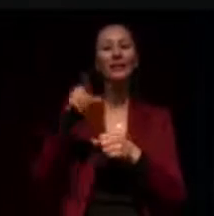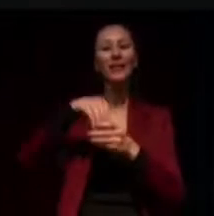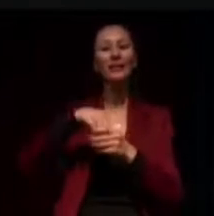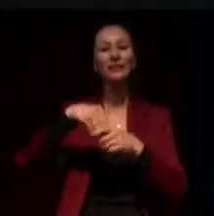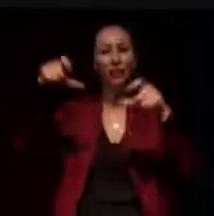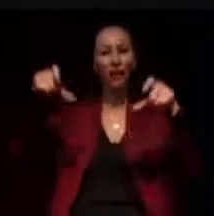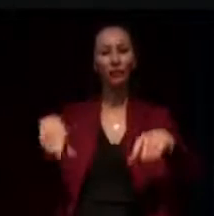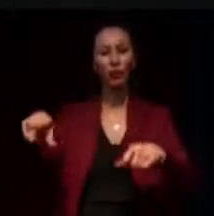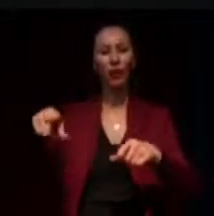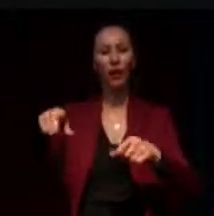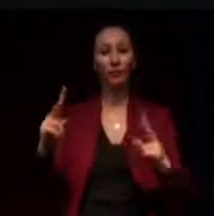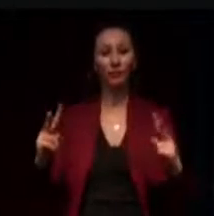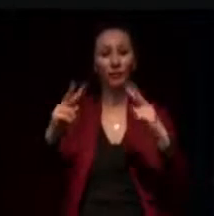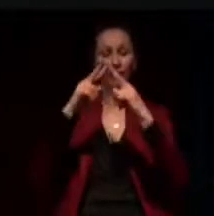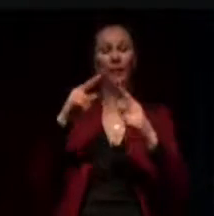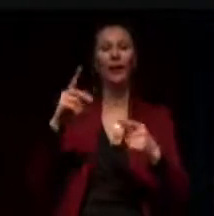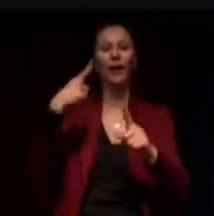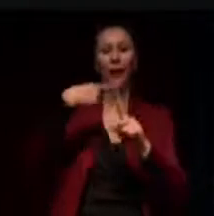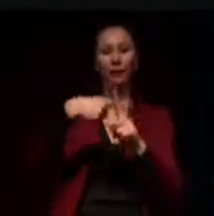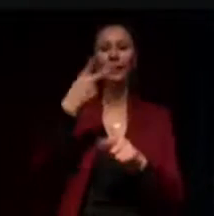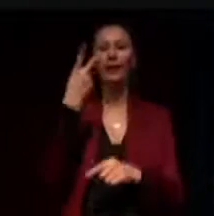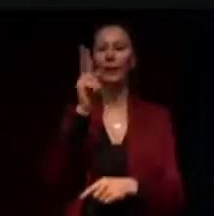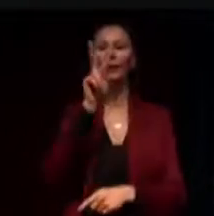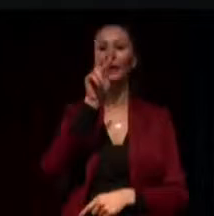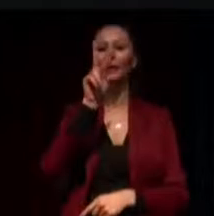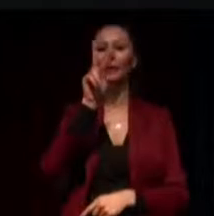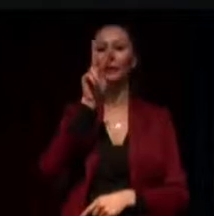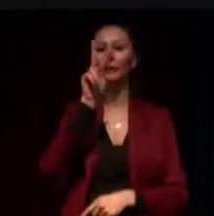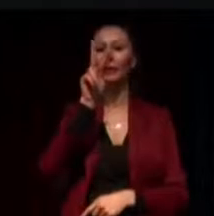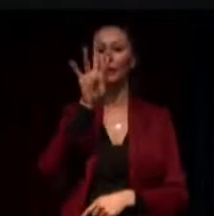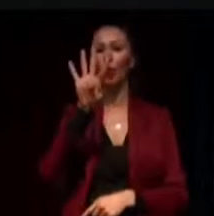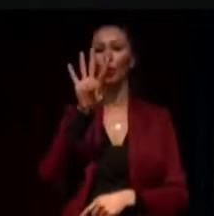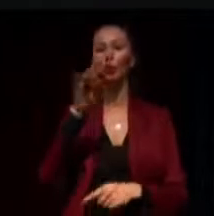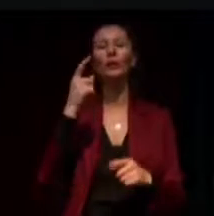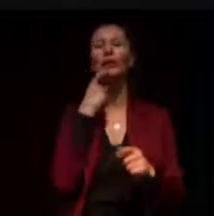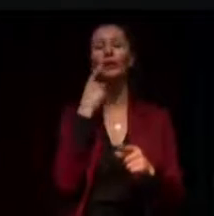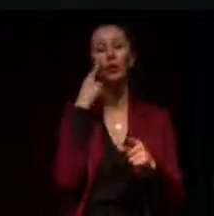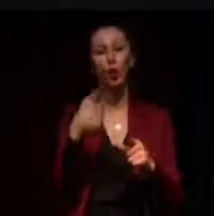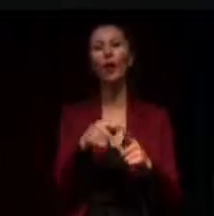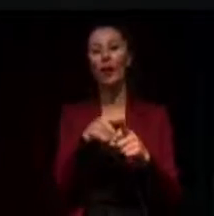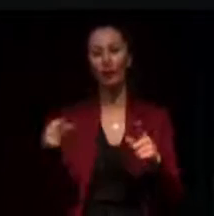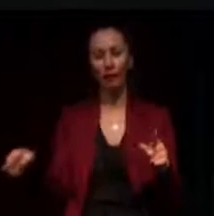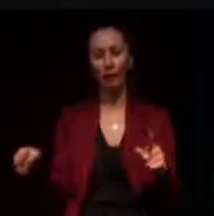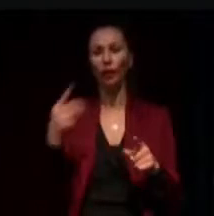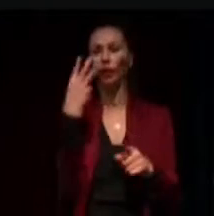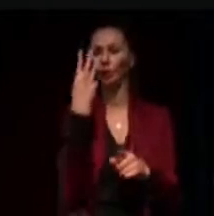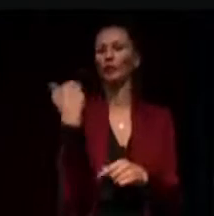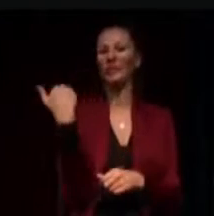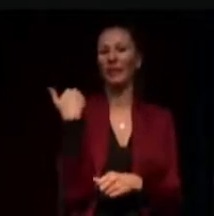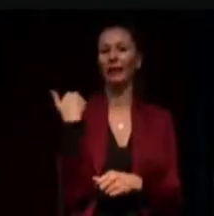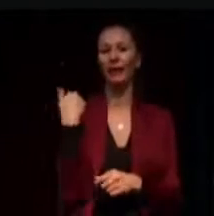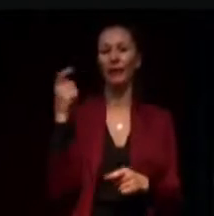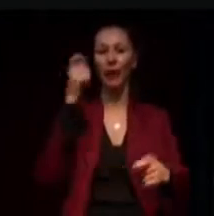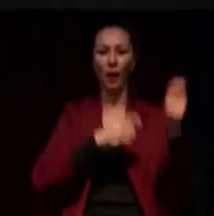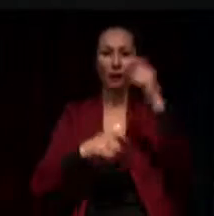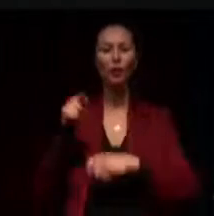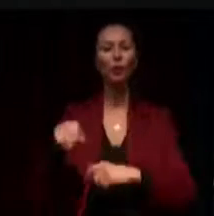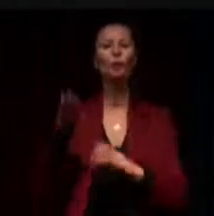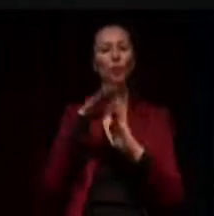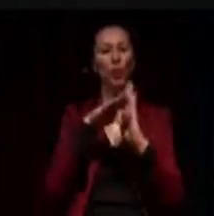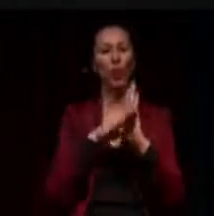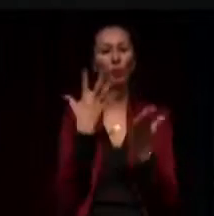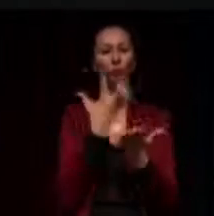Atölyesi'ndeki santrale ek olarak 2024 yılına kadar da 3 yeni GES inşaatı yapılacak. Bu da programımızda